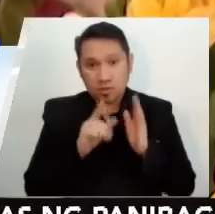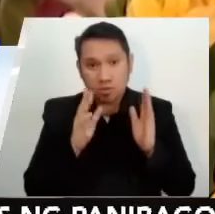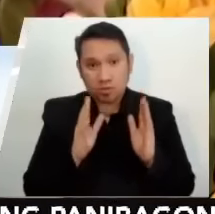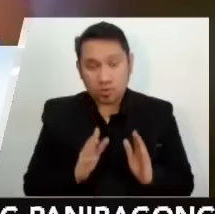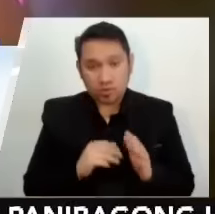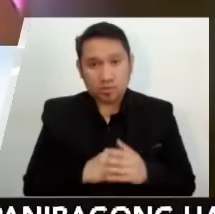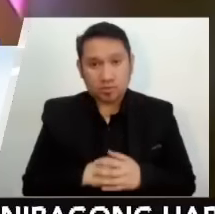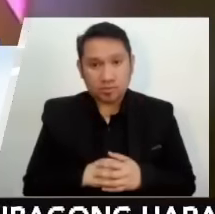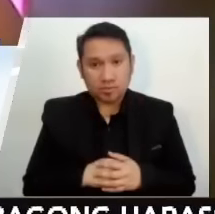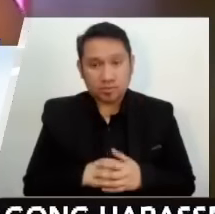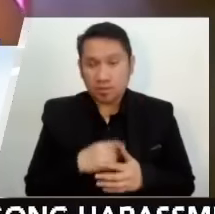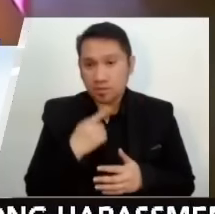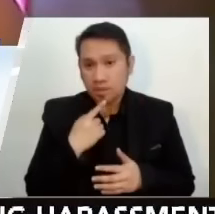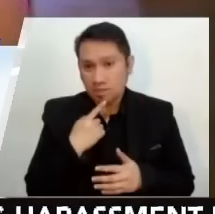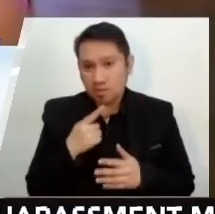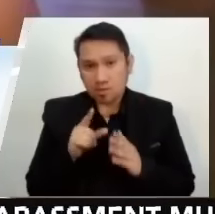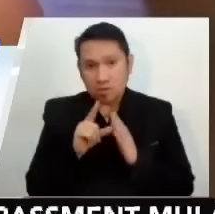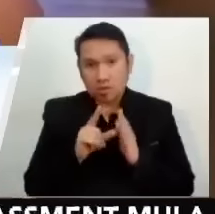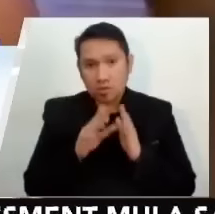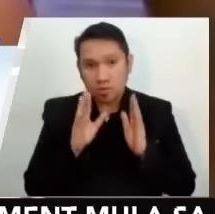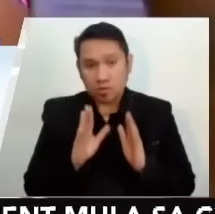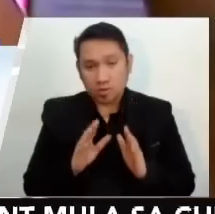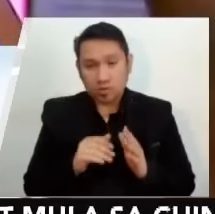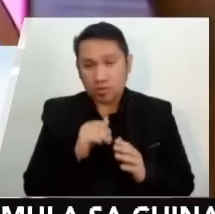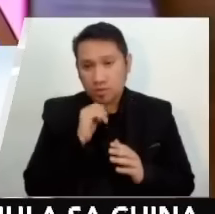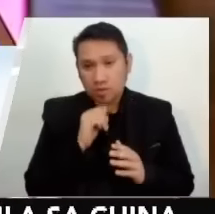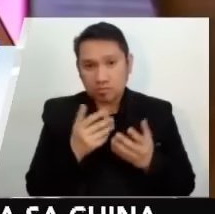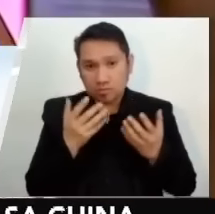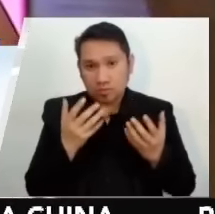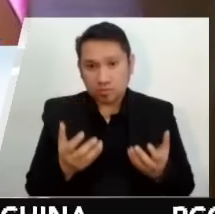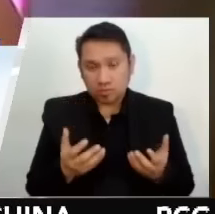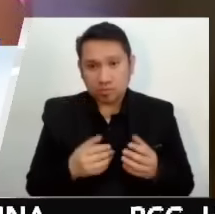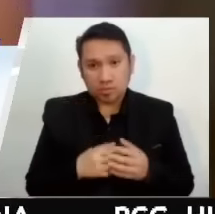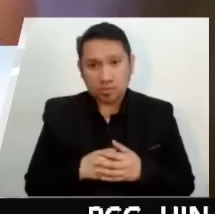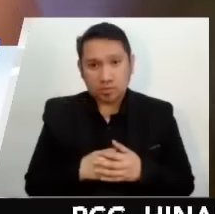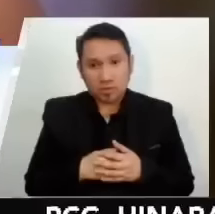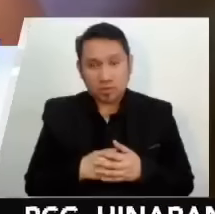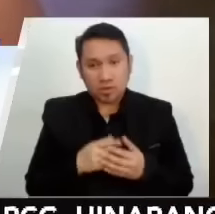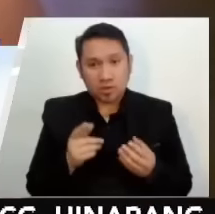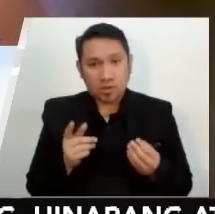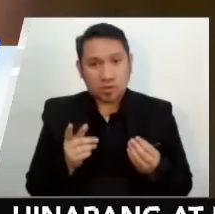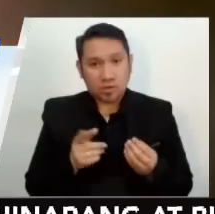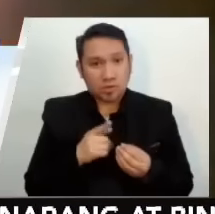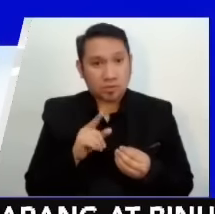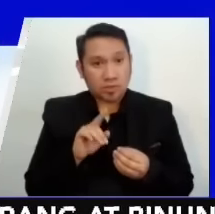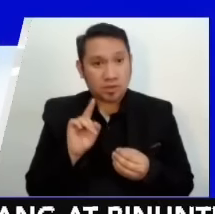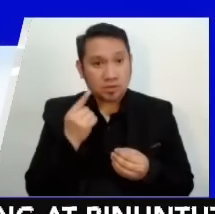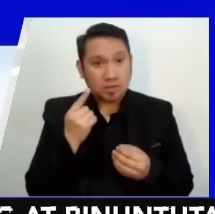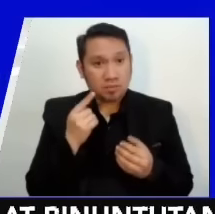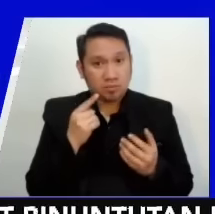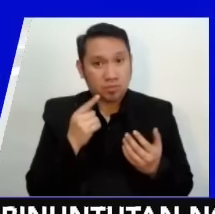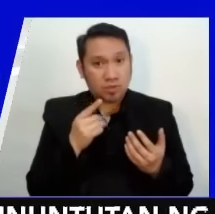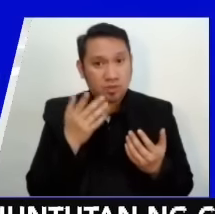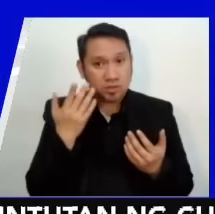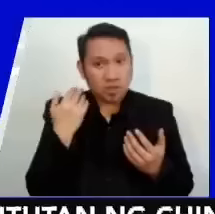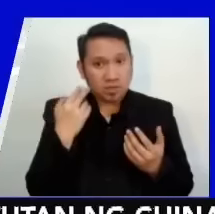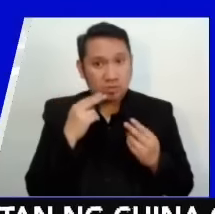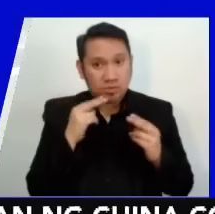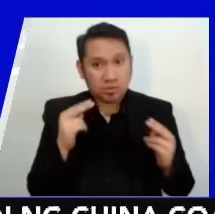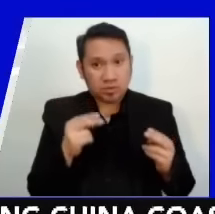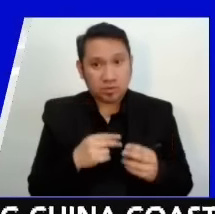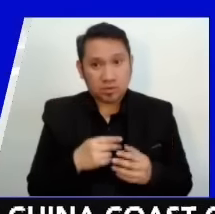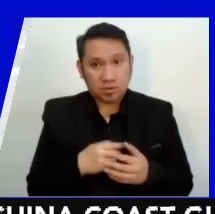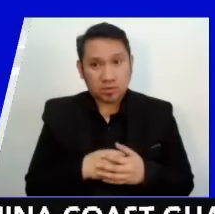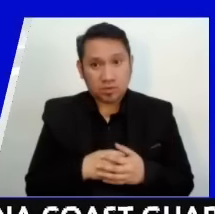Louie Reyes, hindi ang mas mabigat at non-bailable na syndicated staffa tulad ng mga unang naglabasang balita. May standing na warrant